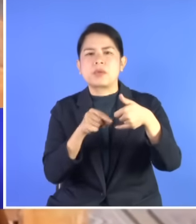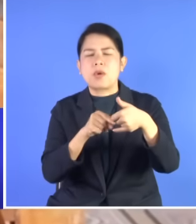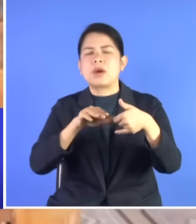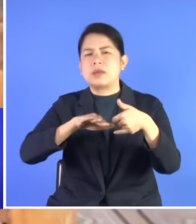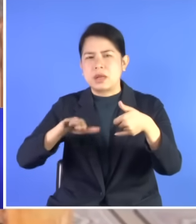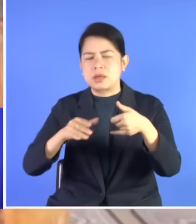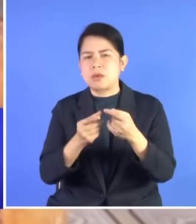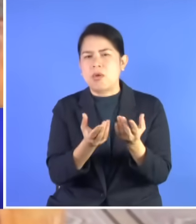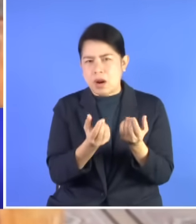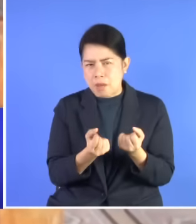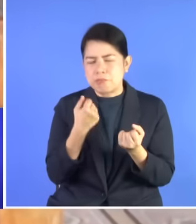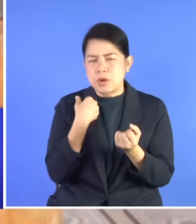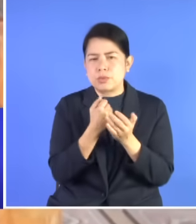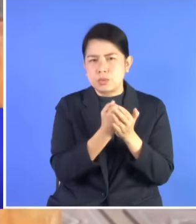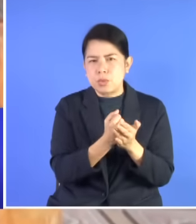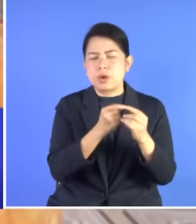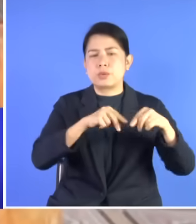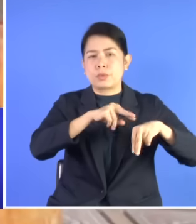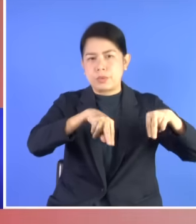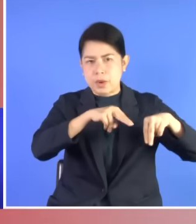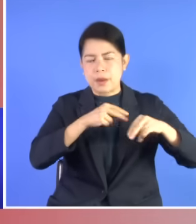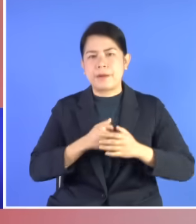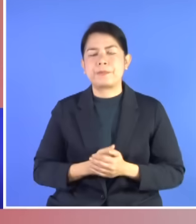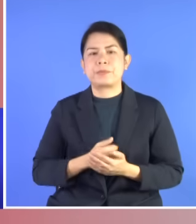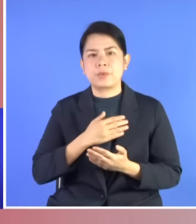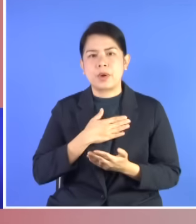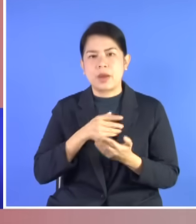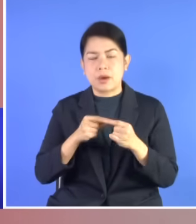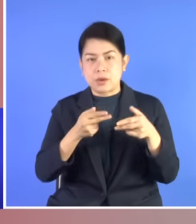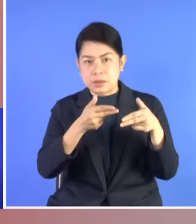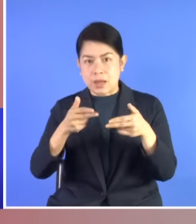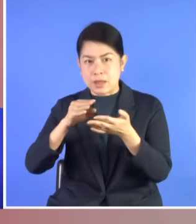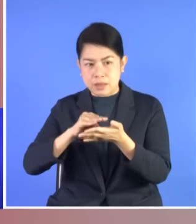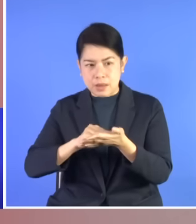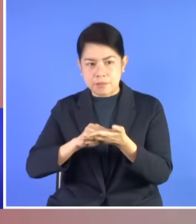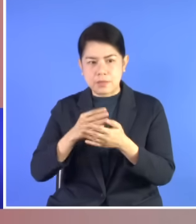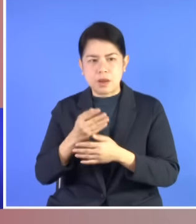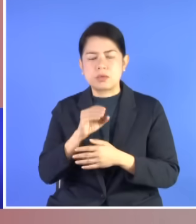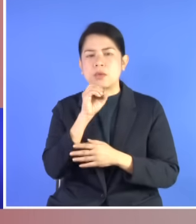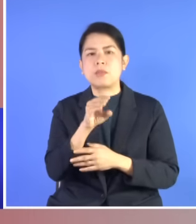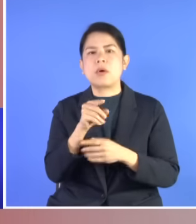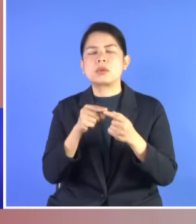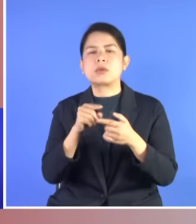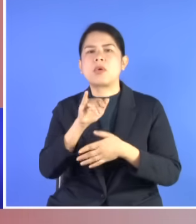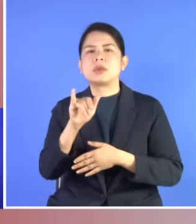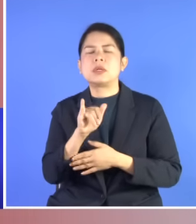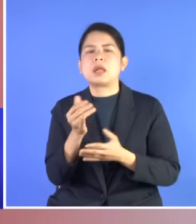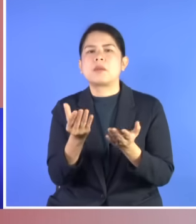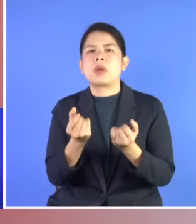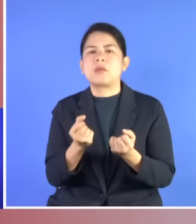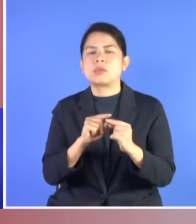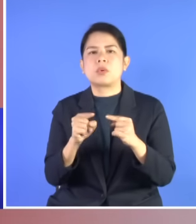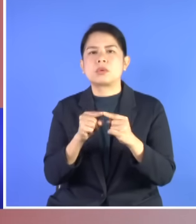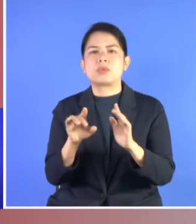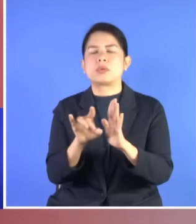แล้วทีนี้ก็ส่งคลิปไปให้ทางญาติญาติญาติญาติของน้องเนี่ยนะครับญาติญาติก็บอกว่าจะมารับนะแต่ว่าสุดท้ายญาติไม่มาพ่อของน้องเนี่ย